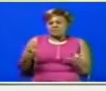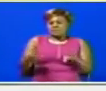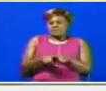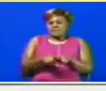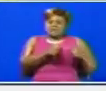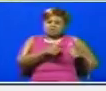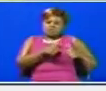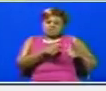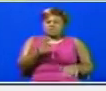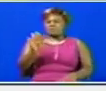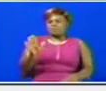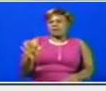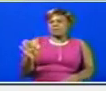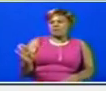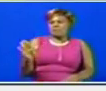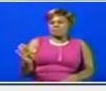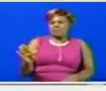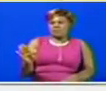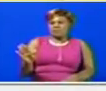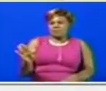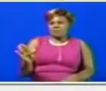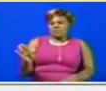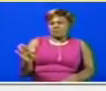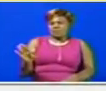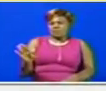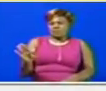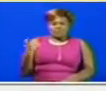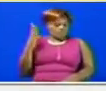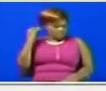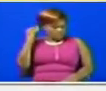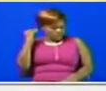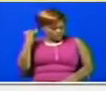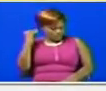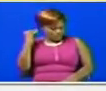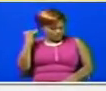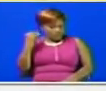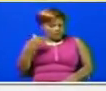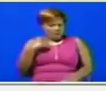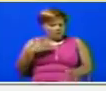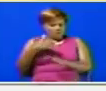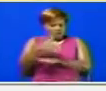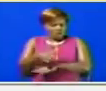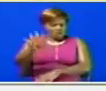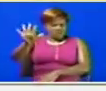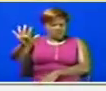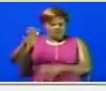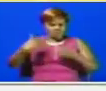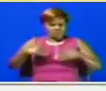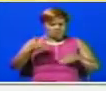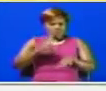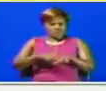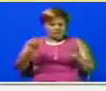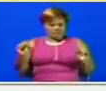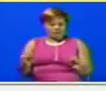mpenziwe Marian Mombi Masharia, mtaa wa Kiamunyi. Duru zimearifu KTN kuwa kulikuwa na zaidi ya watu watano wakati tukio